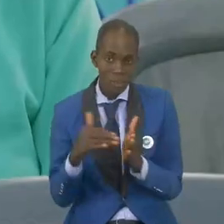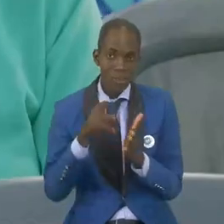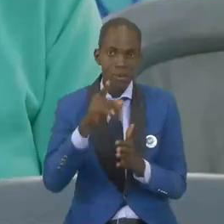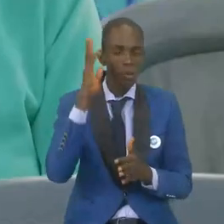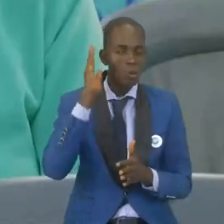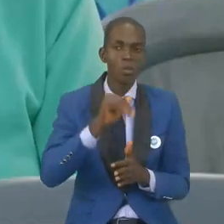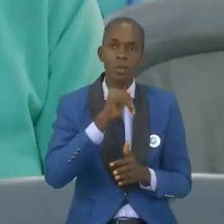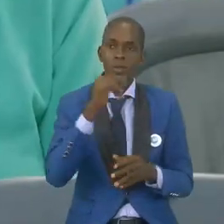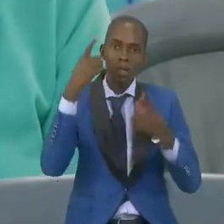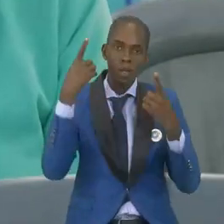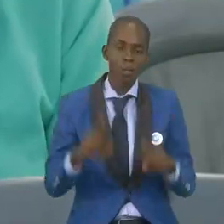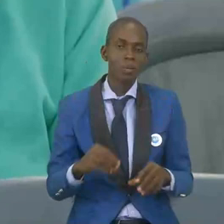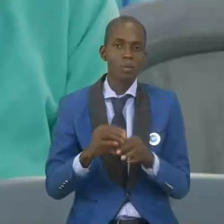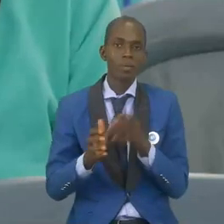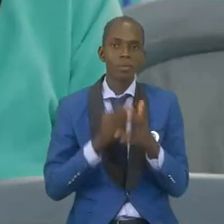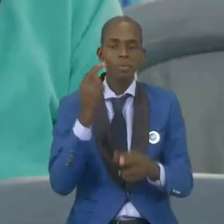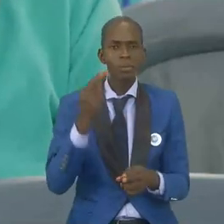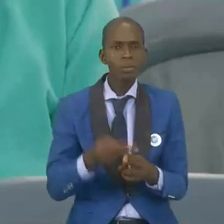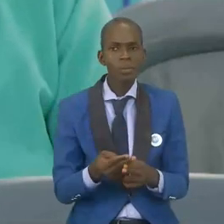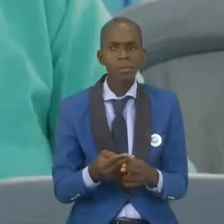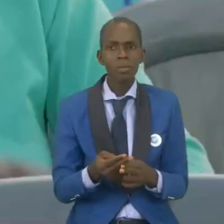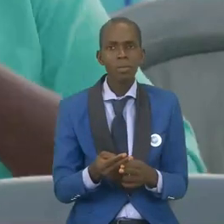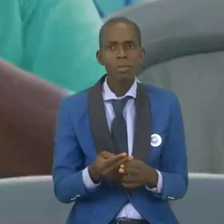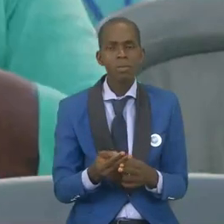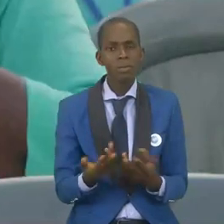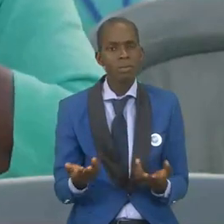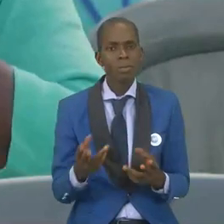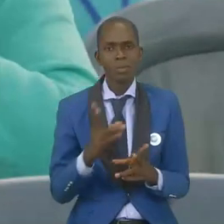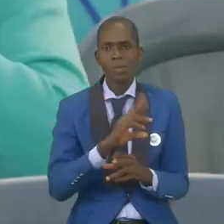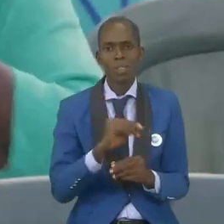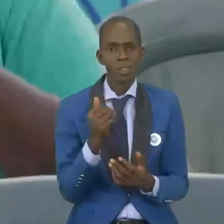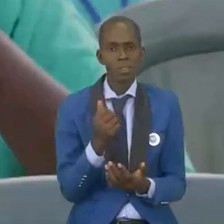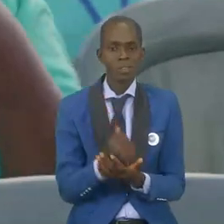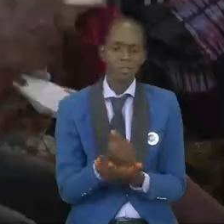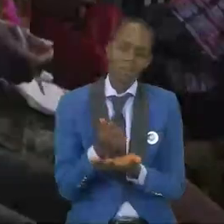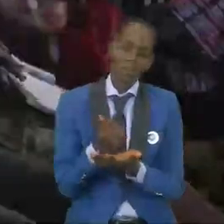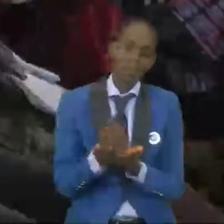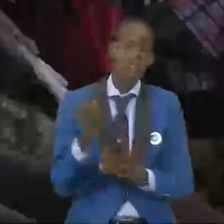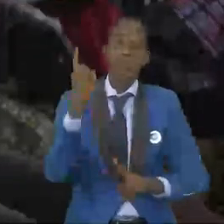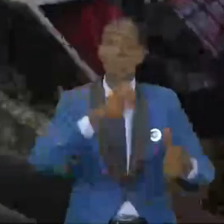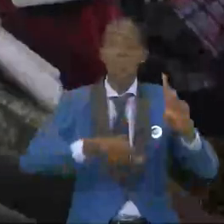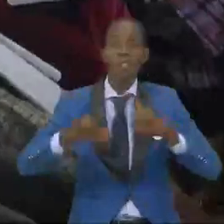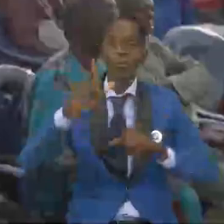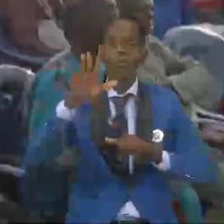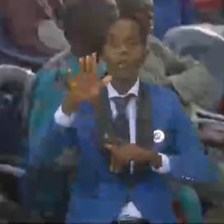Ces choses ne tiendront pas. Donne